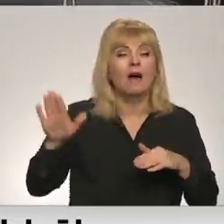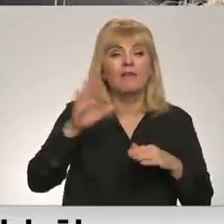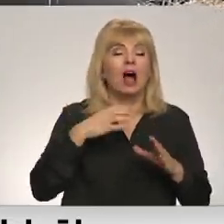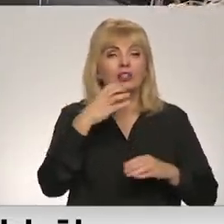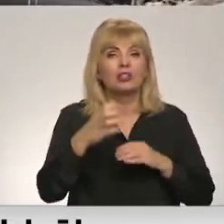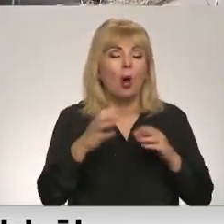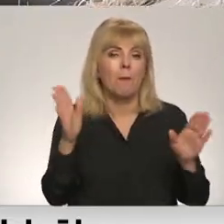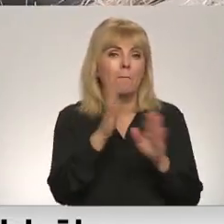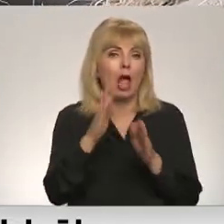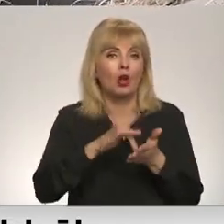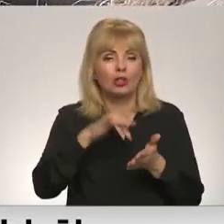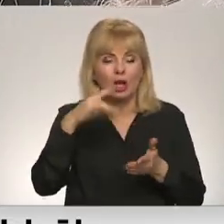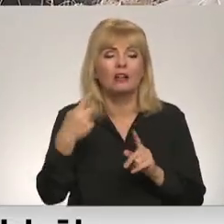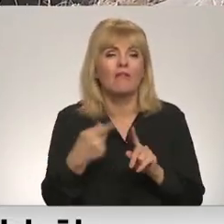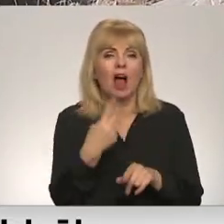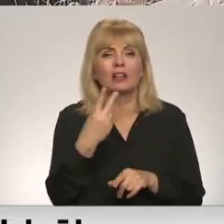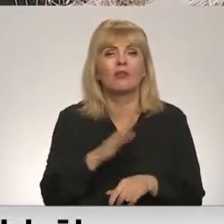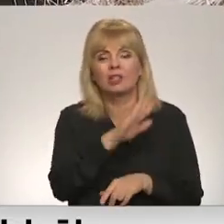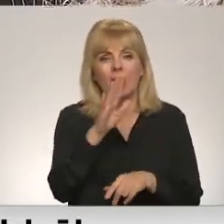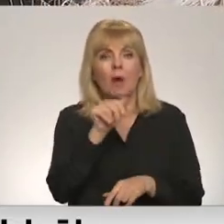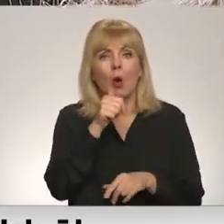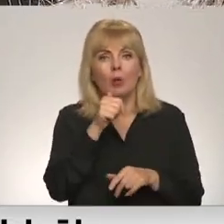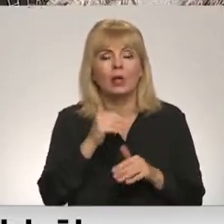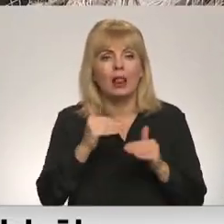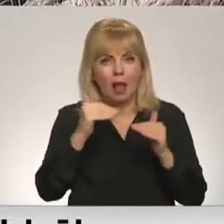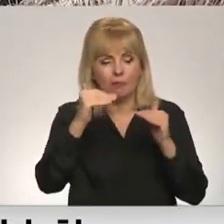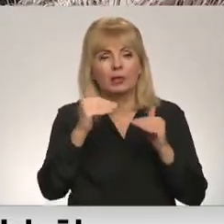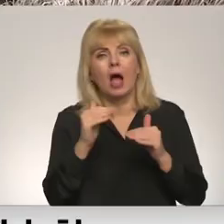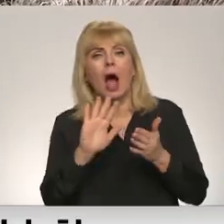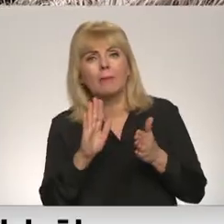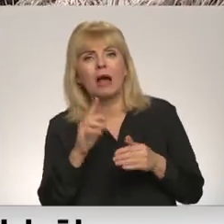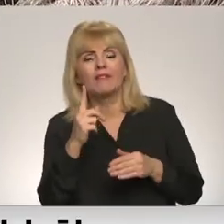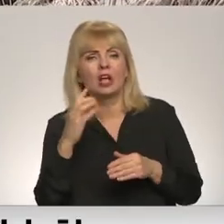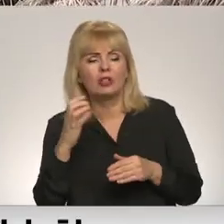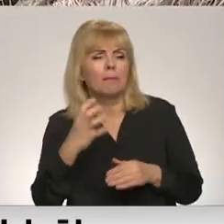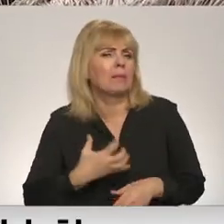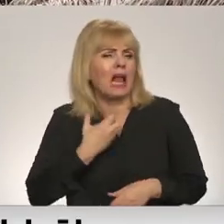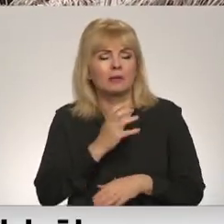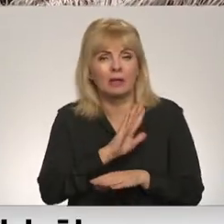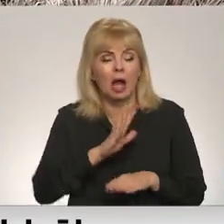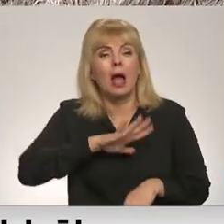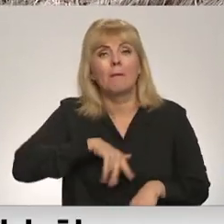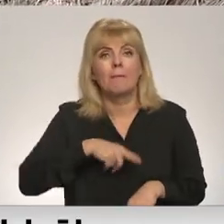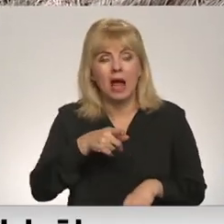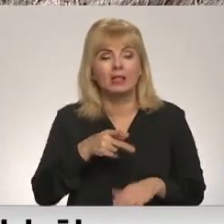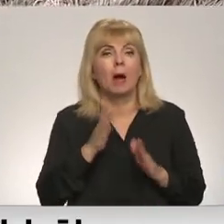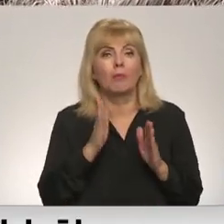meteoroloģijas centrā stāsta, ka vēl 2 dienas ūdens līmenis varētu kāpt par kādu centimetru, bet ne drastiski. Pēc tam gan